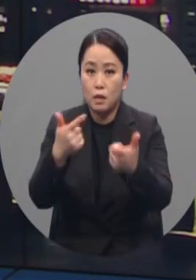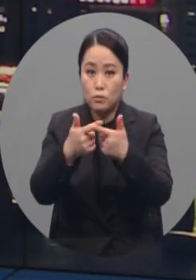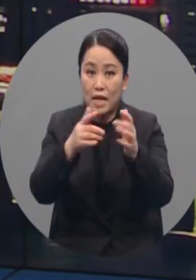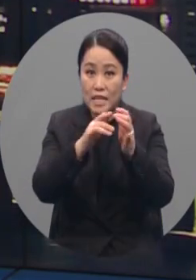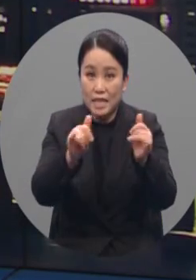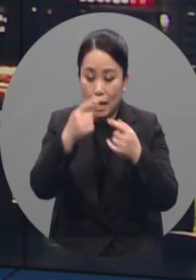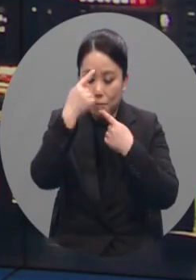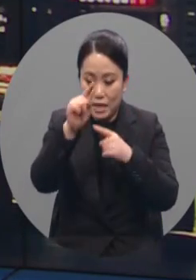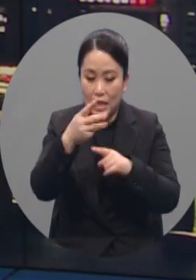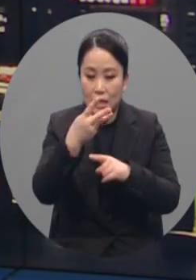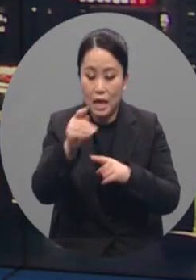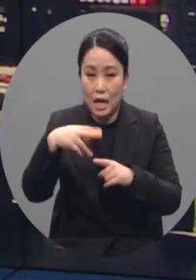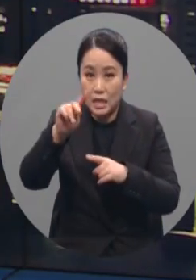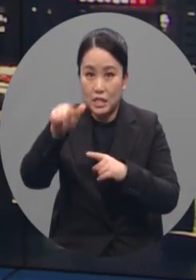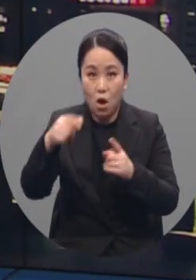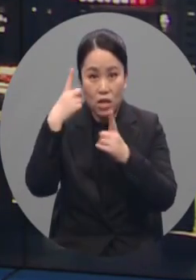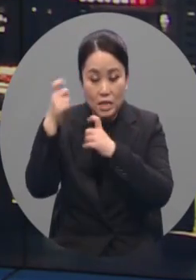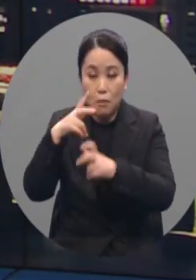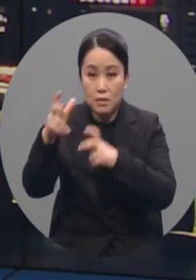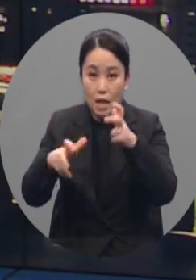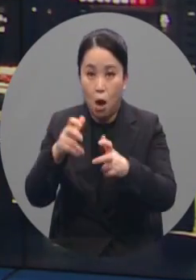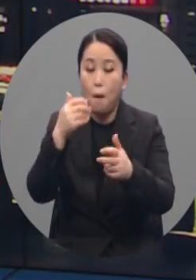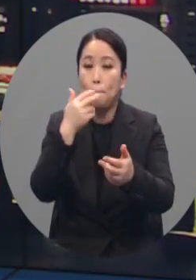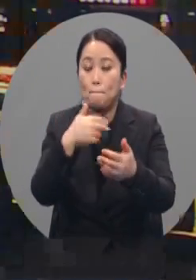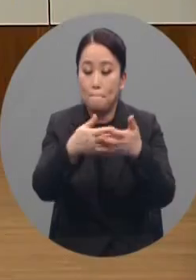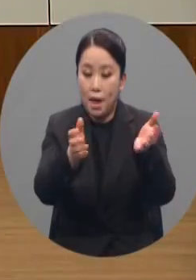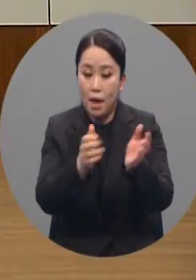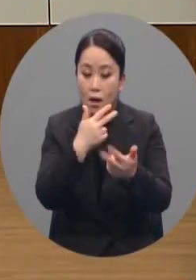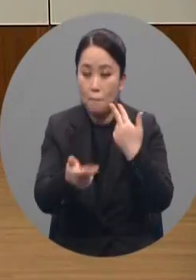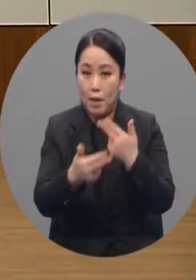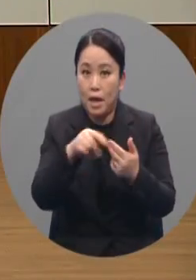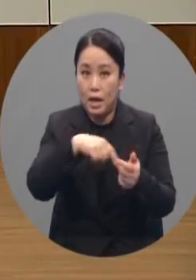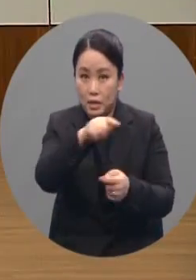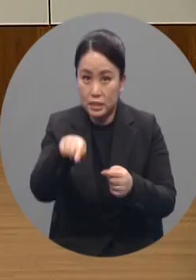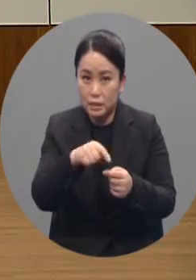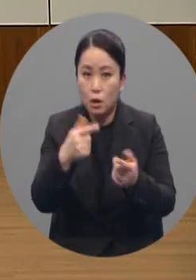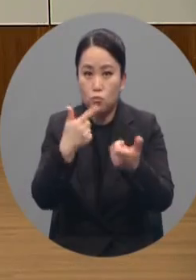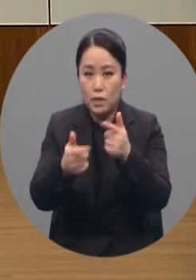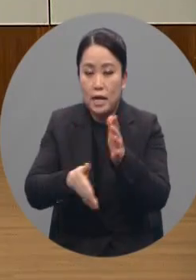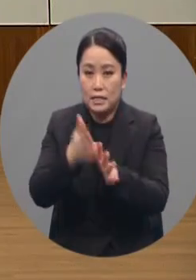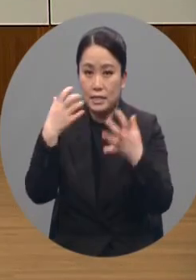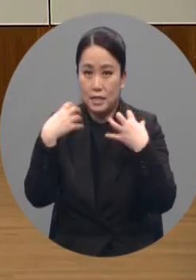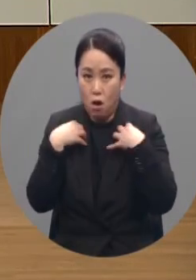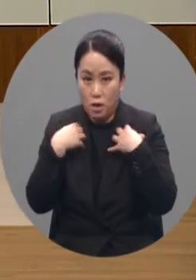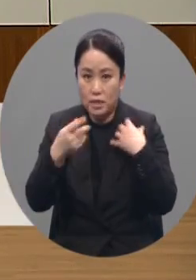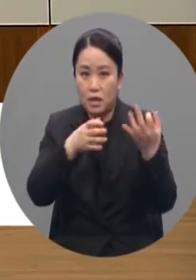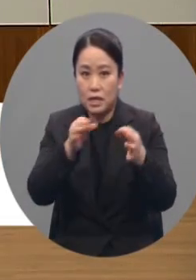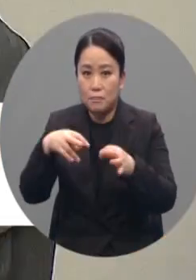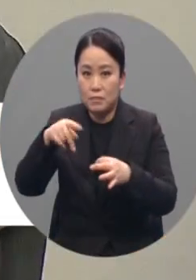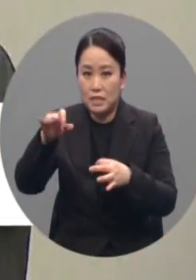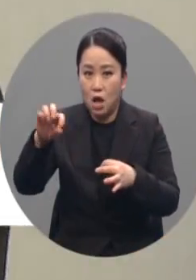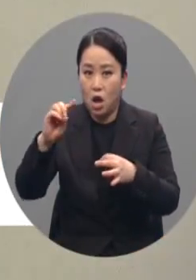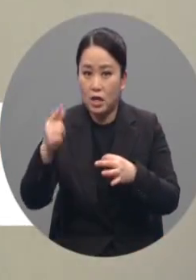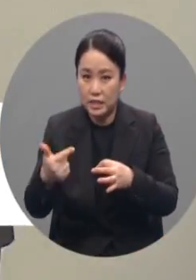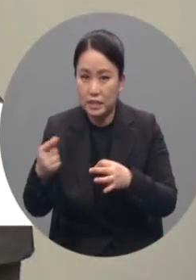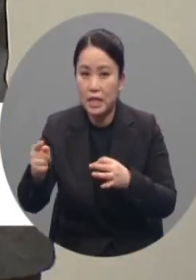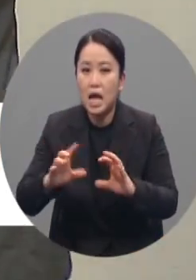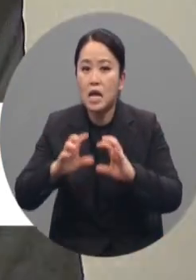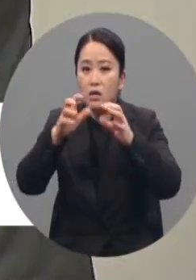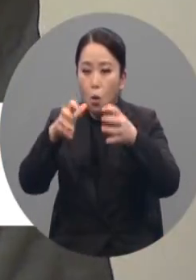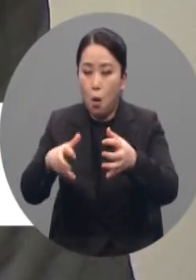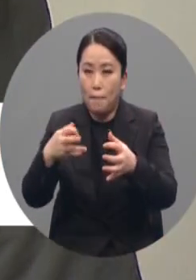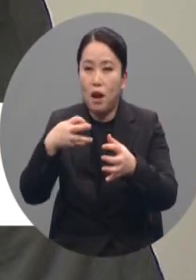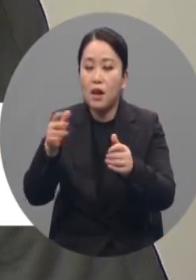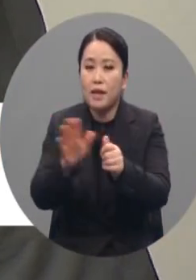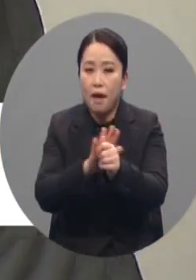부산 사람 이태석 기념사업회는 오늘 부산시청에서 김성은 글로벌 케어 IT 지부장에게 제11회